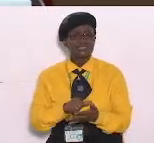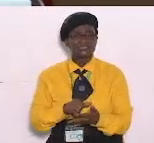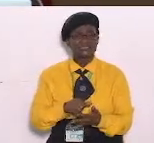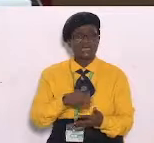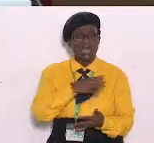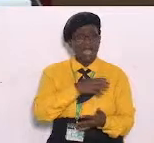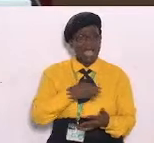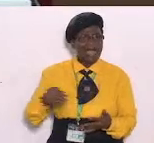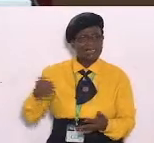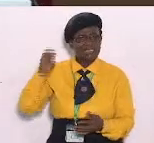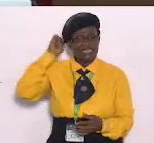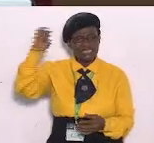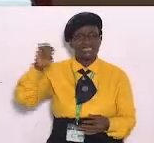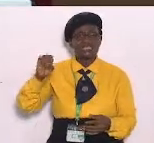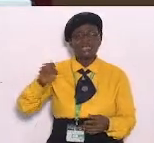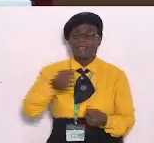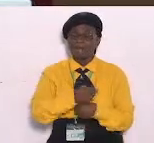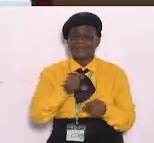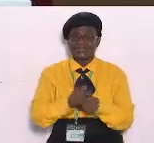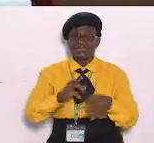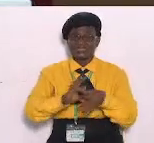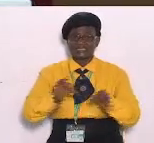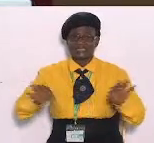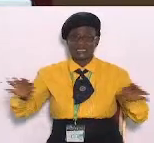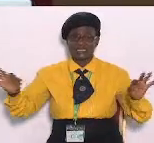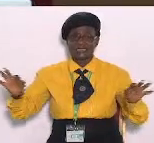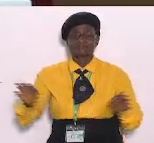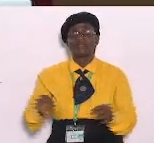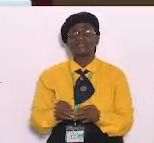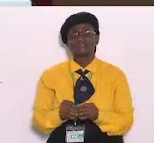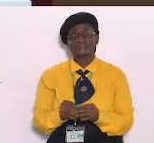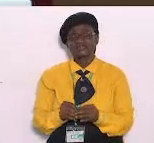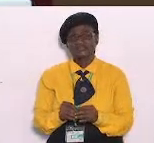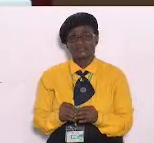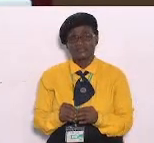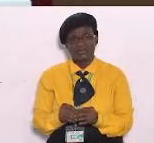écouter et il a prononcé un mot